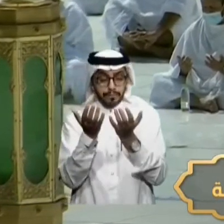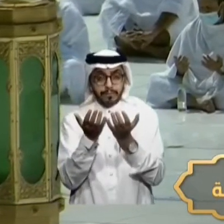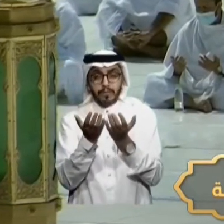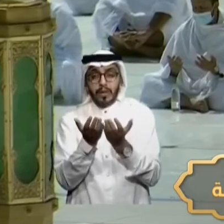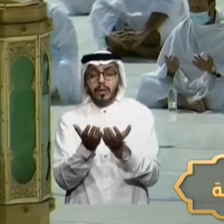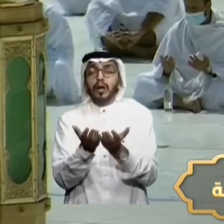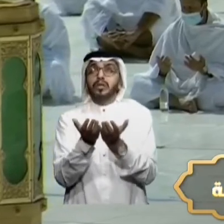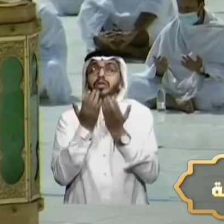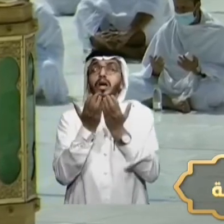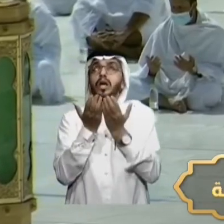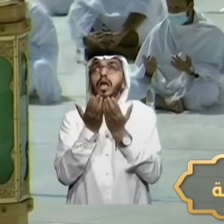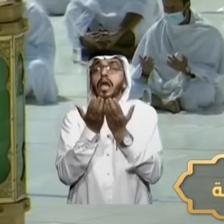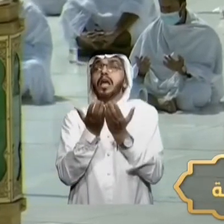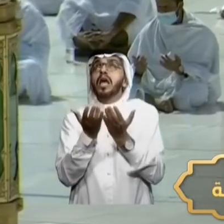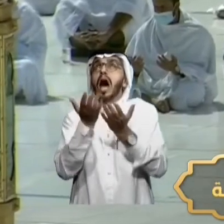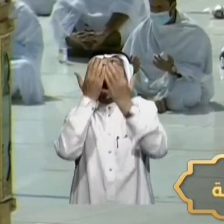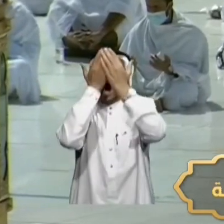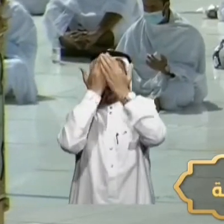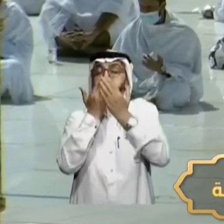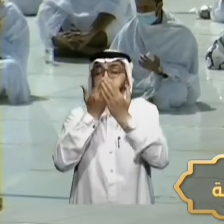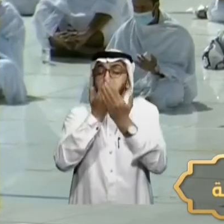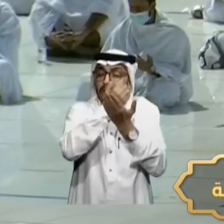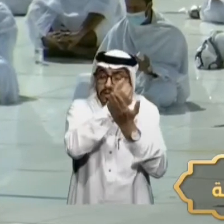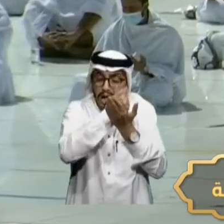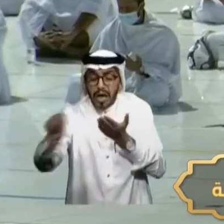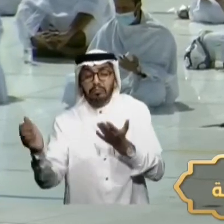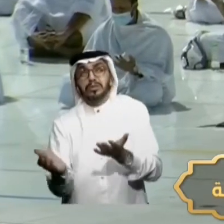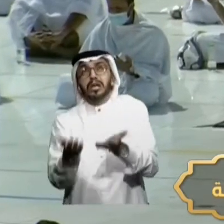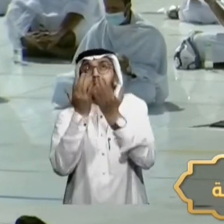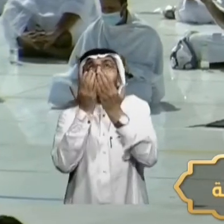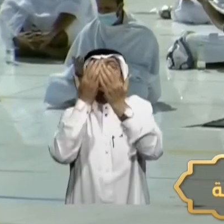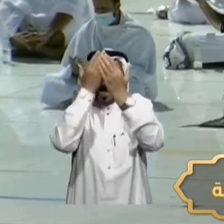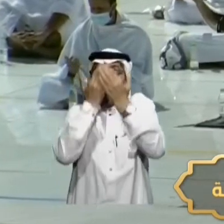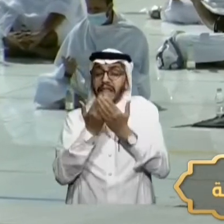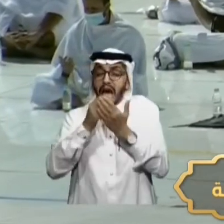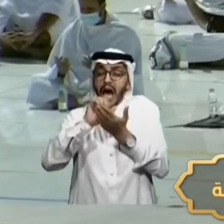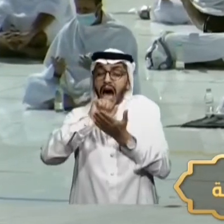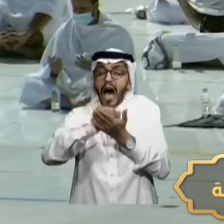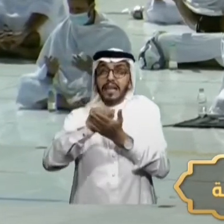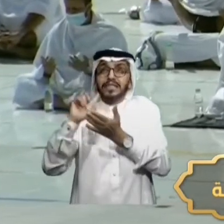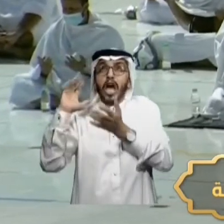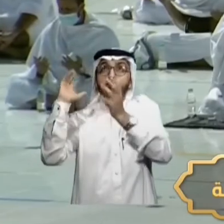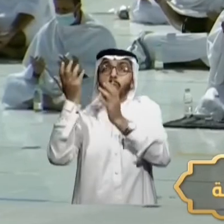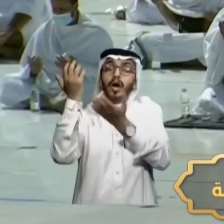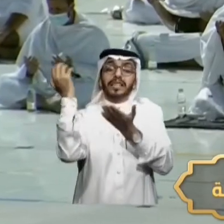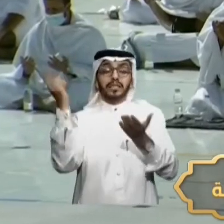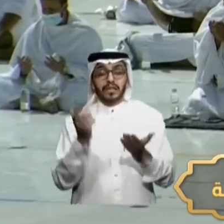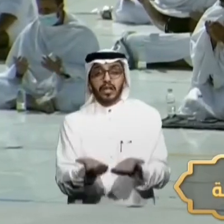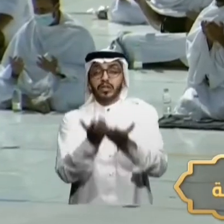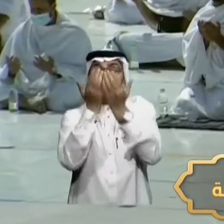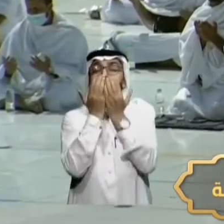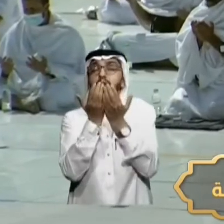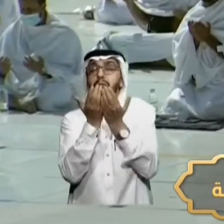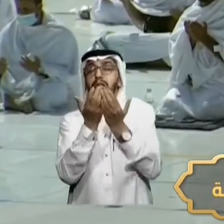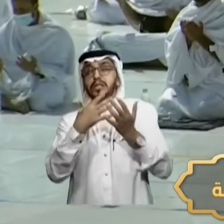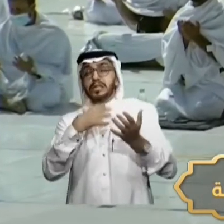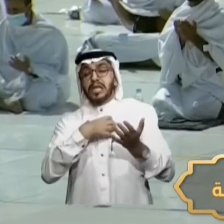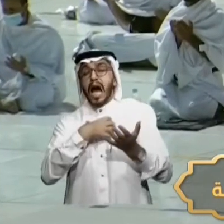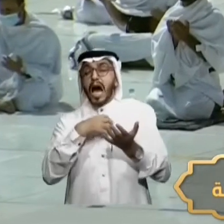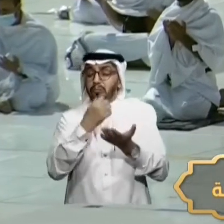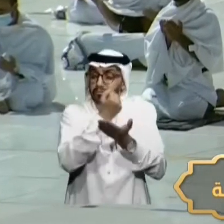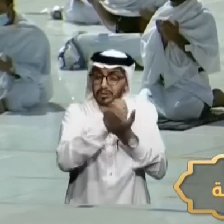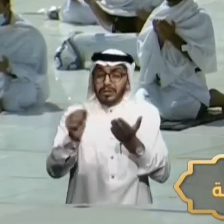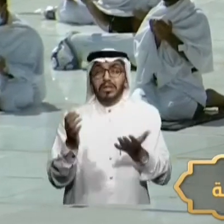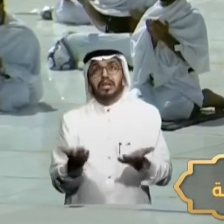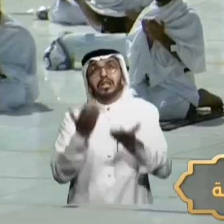والإنعام. اللهم اكشف الغمة، اللهم اكشف الغمة عن هذه الأمة. اللهم فرج هم